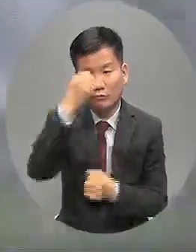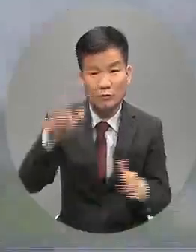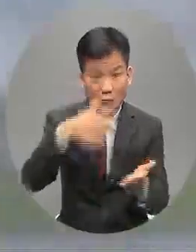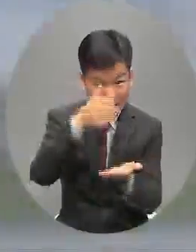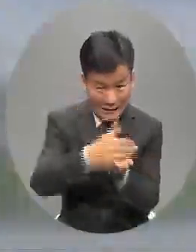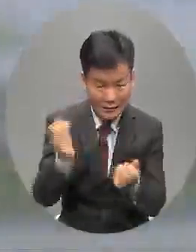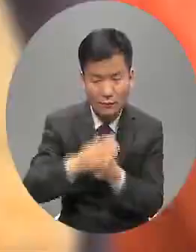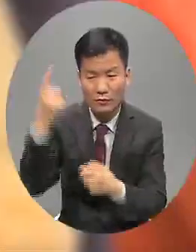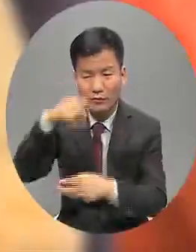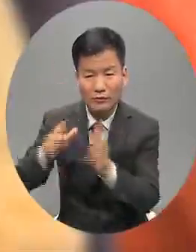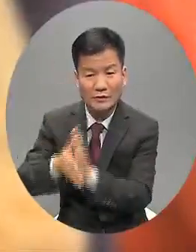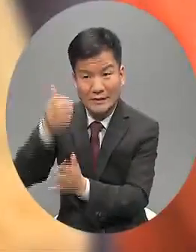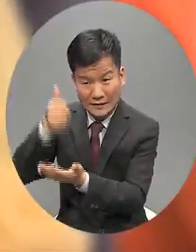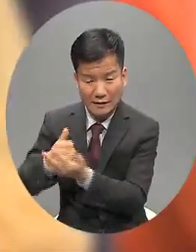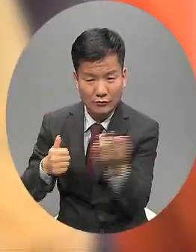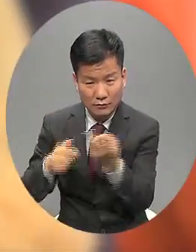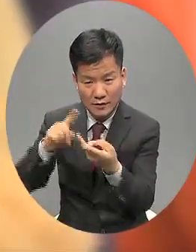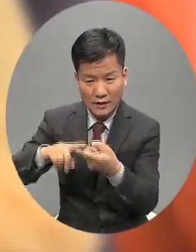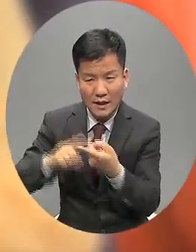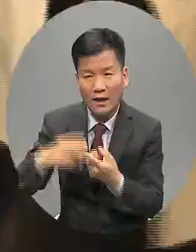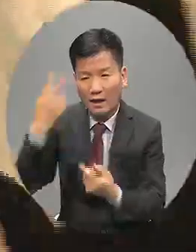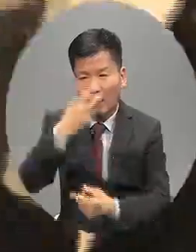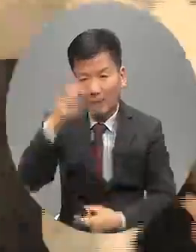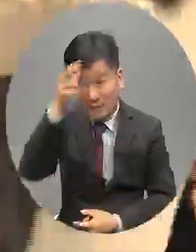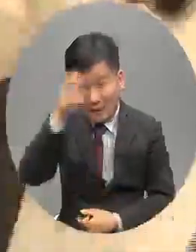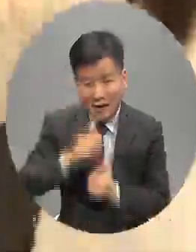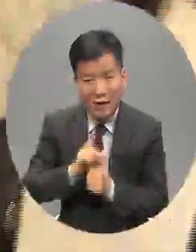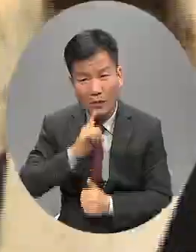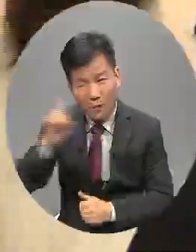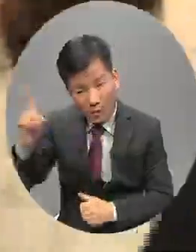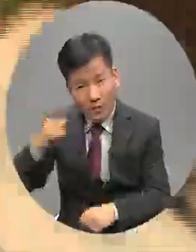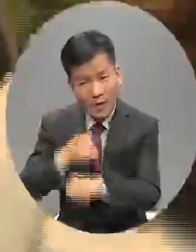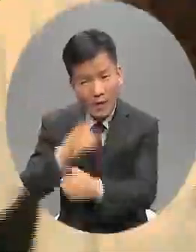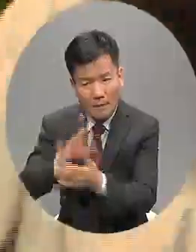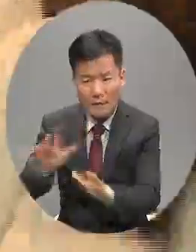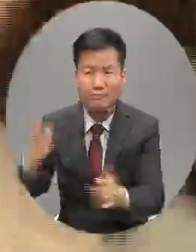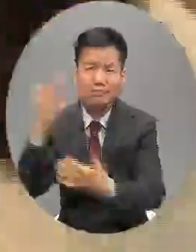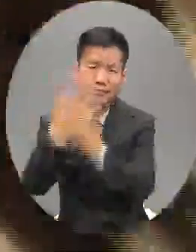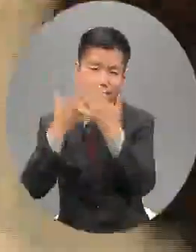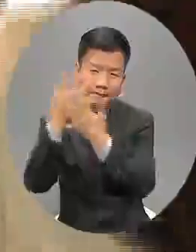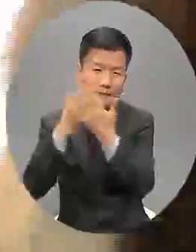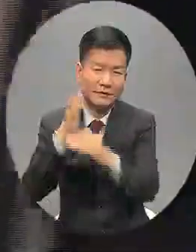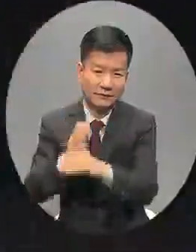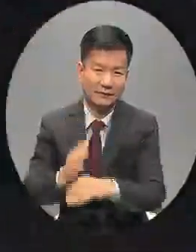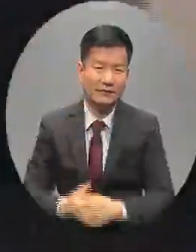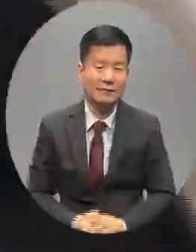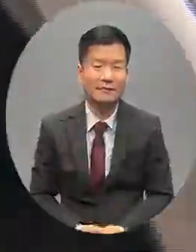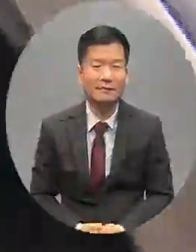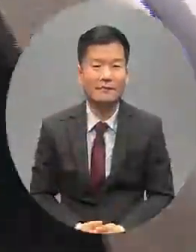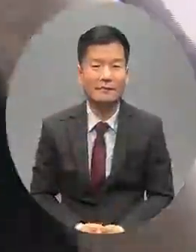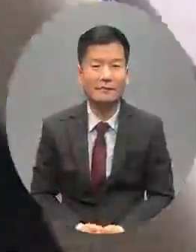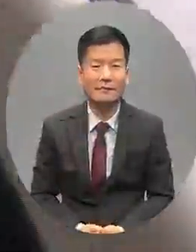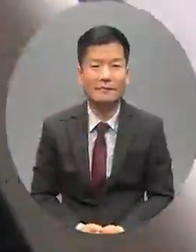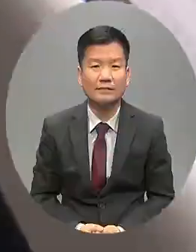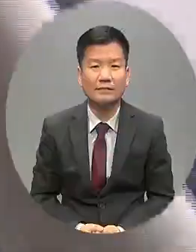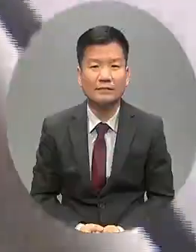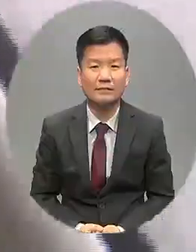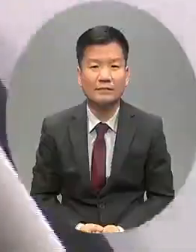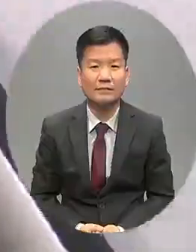도지사와 이범석 청주 시장에 대한 검찰 기소 여부는 여전히 오리무중입니다 같 MBC 김입니다 분에대 어떻게